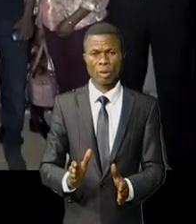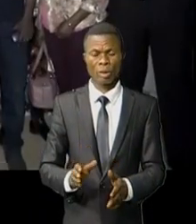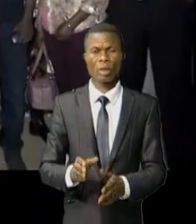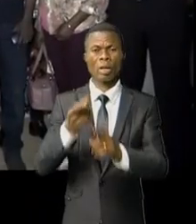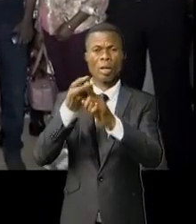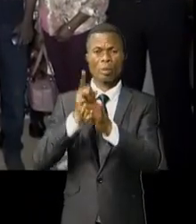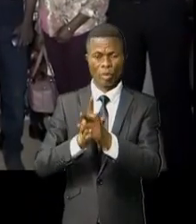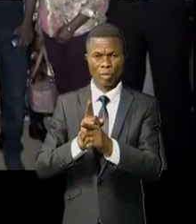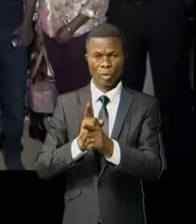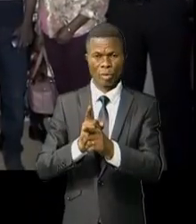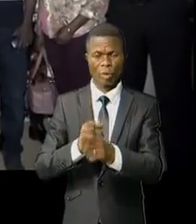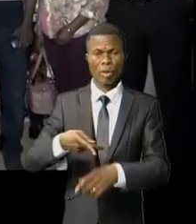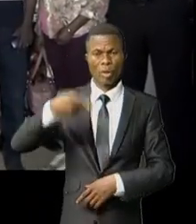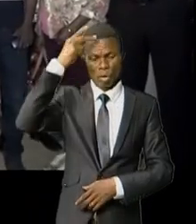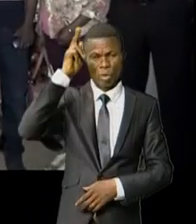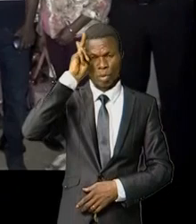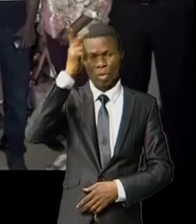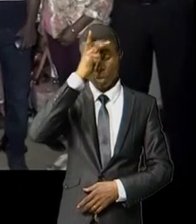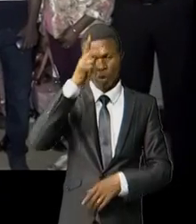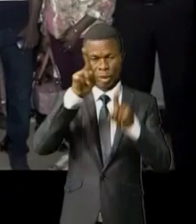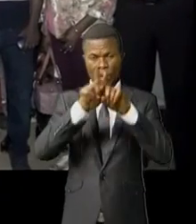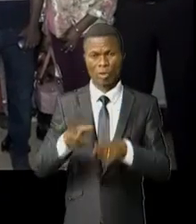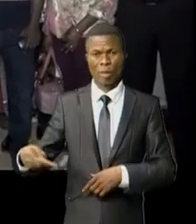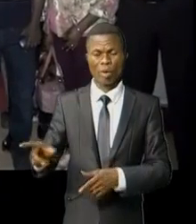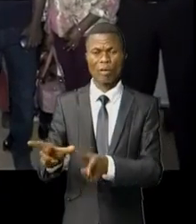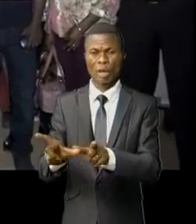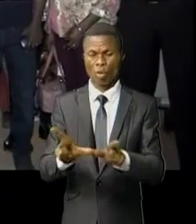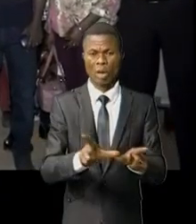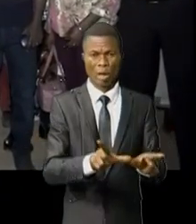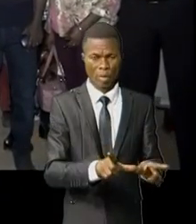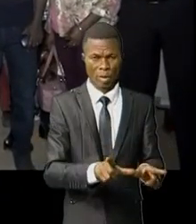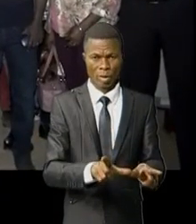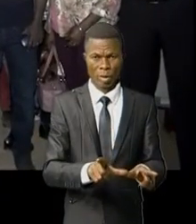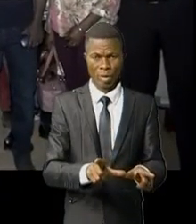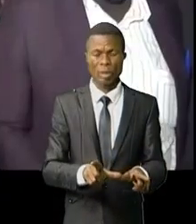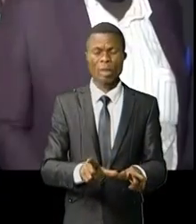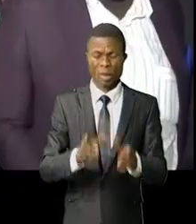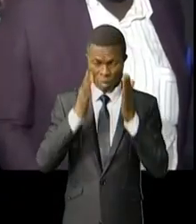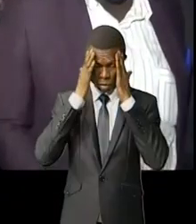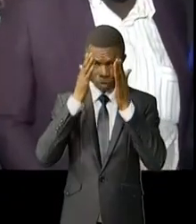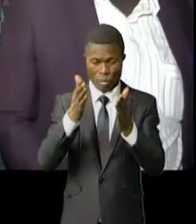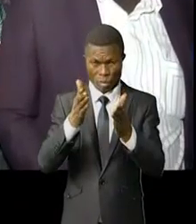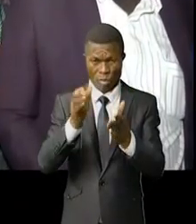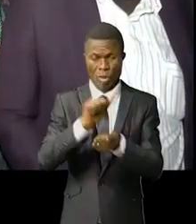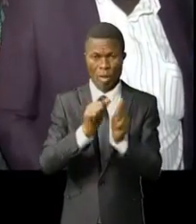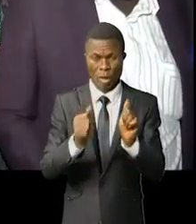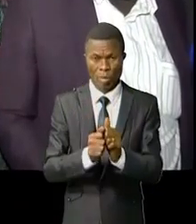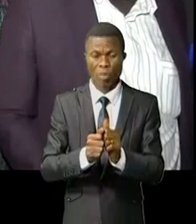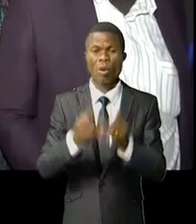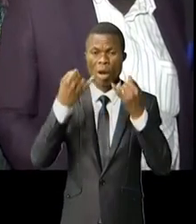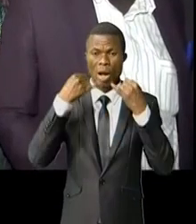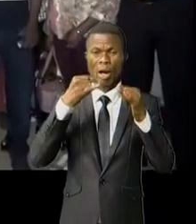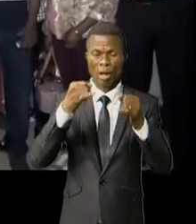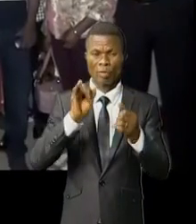originaire du Haut-Katanga et du Lualaba, suit avec intérêt l'évolution de l'actualité sur le